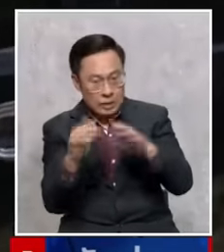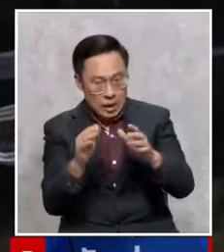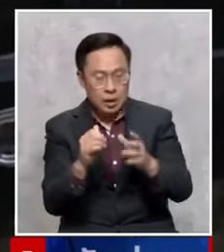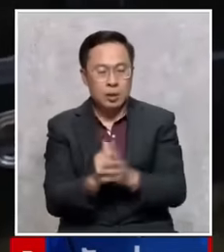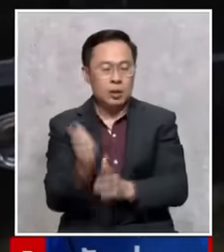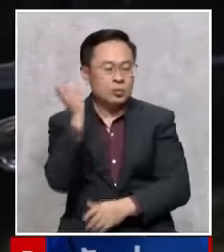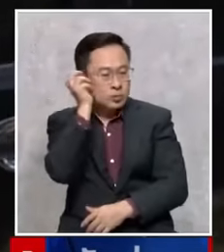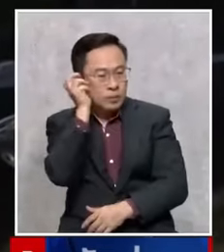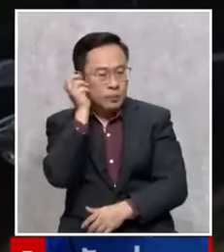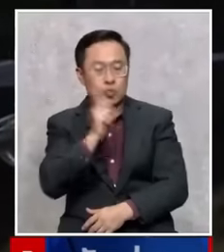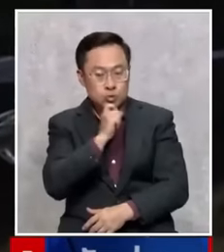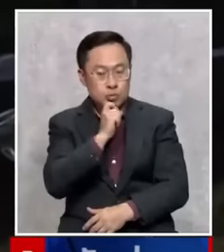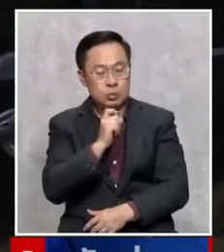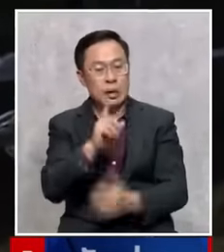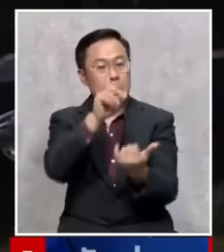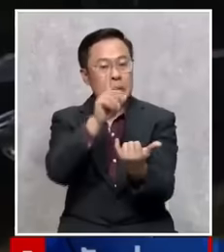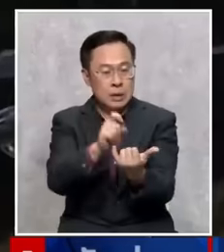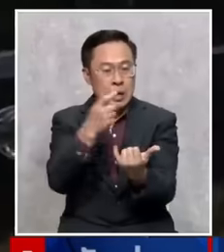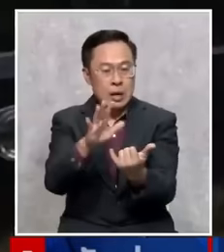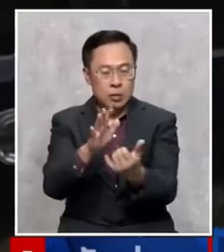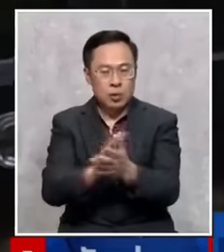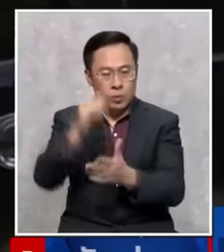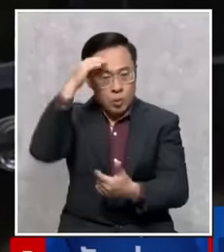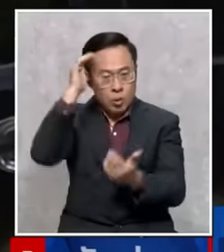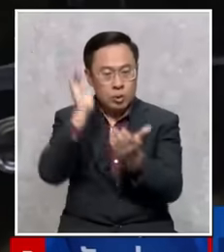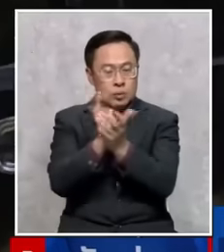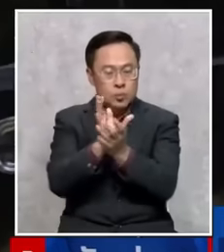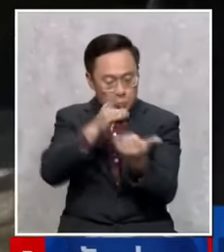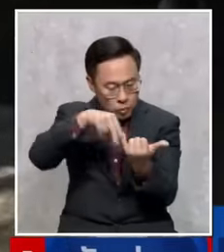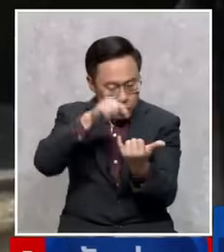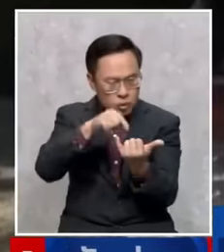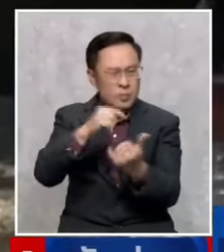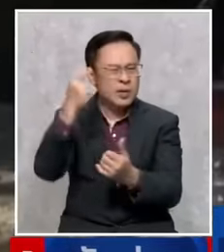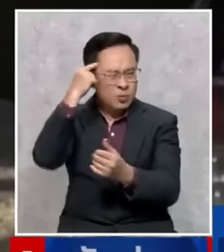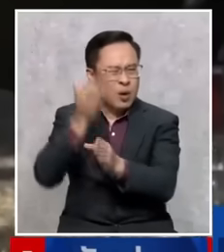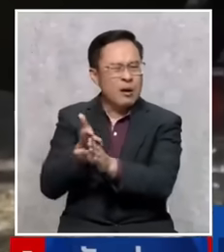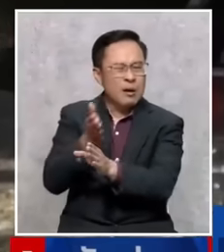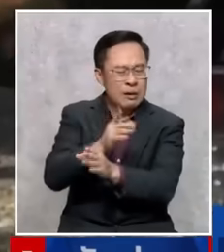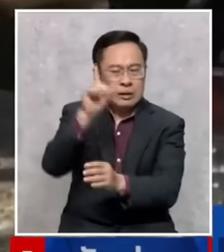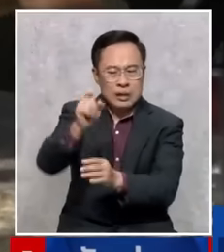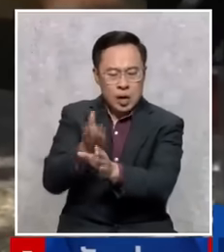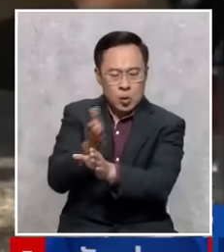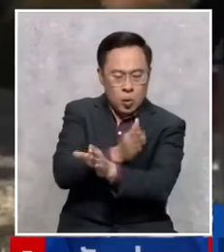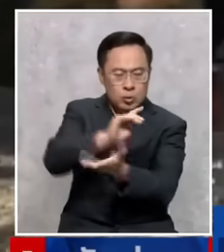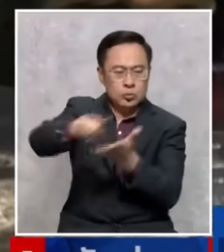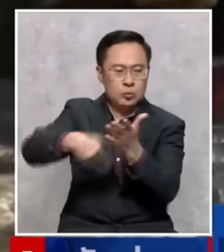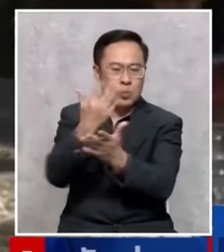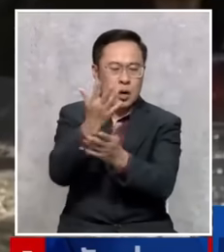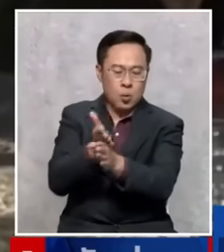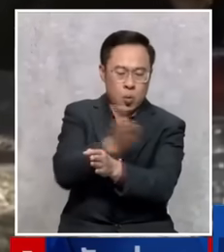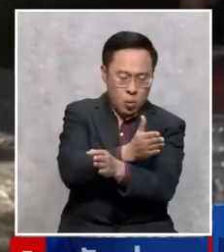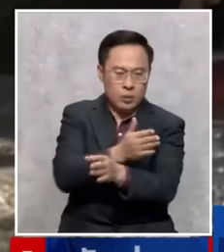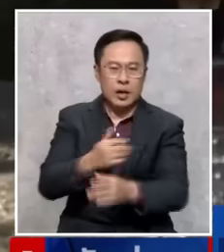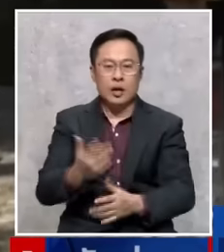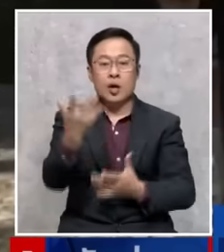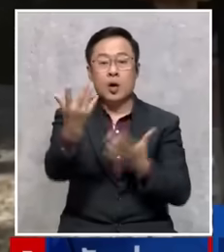ายตำรวจคาดการณ์นะคะว่าน่าจะเสียชีวิตมาประมาณสัก 4-5 ชั่วโมงค่ะจากการตรวจสอบพบว่ารถคันนี้มีการดัดแปล